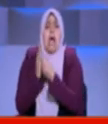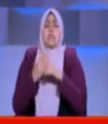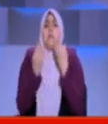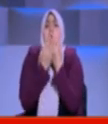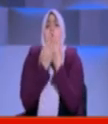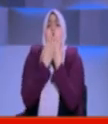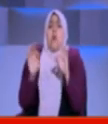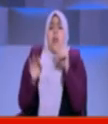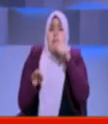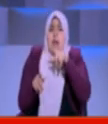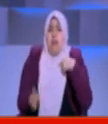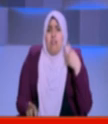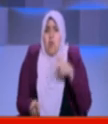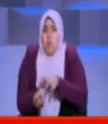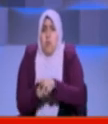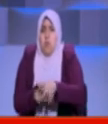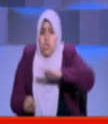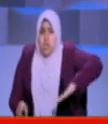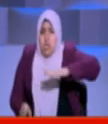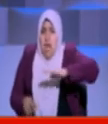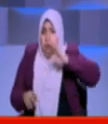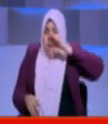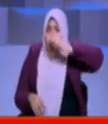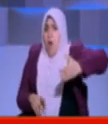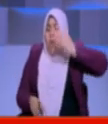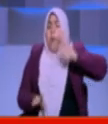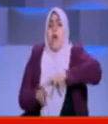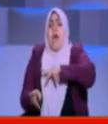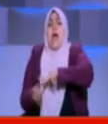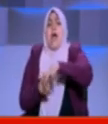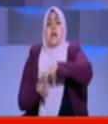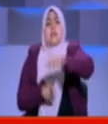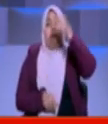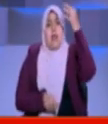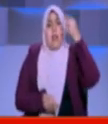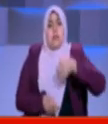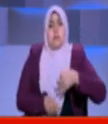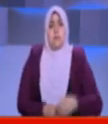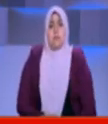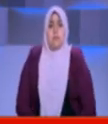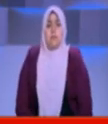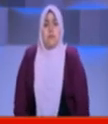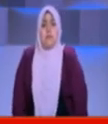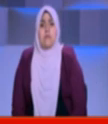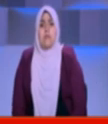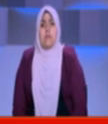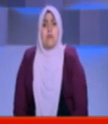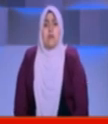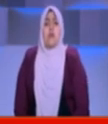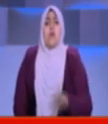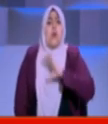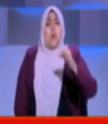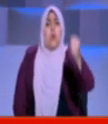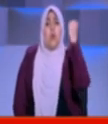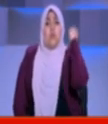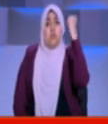لولا المتظاهرين لم يكن السيد الكاظمي على عتبة رئاسة مجلس الوزراء، لولا المتظاهرين لم يقدم